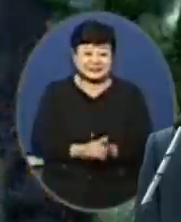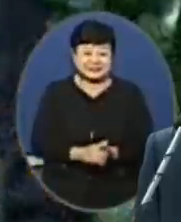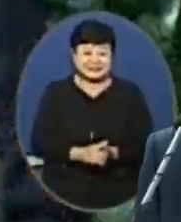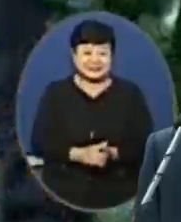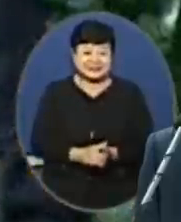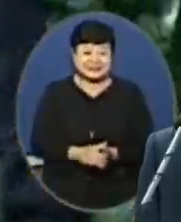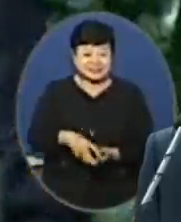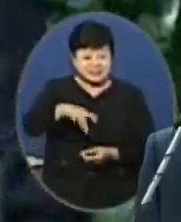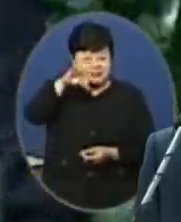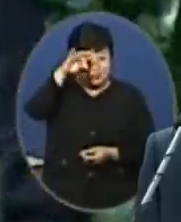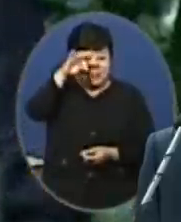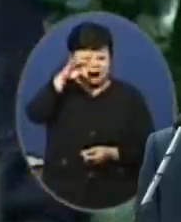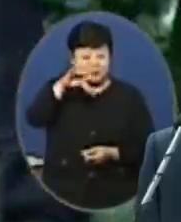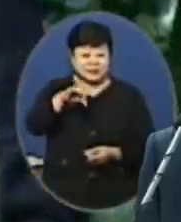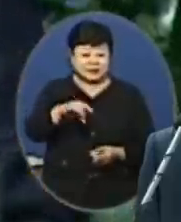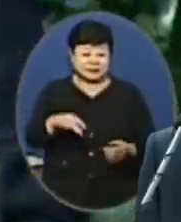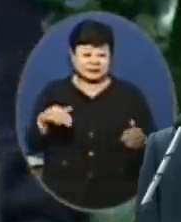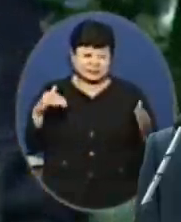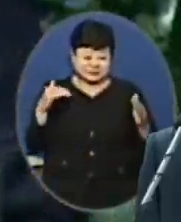알파요